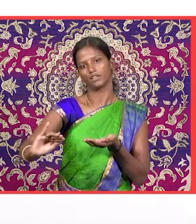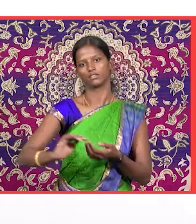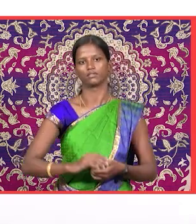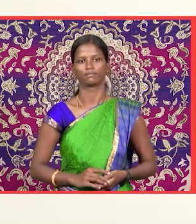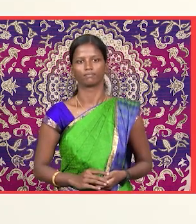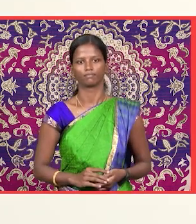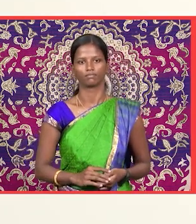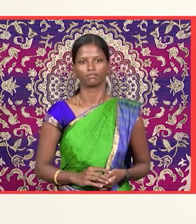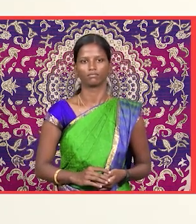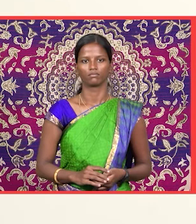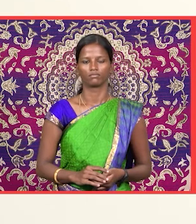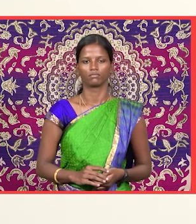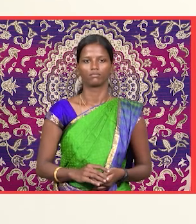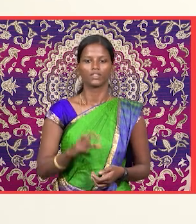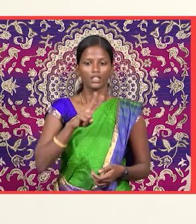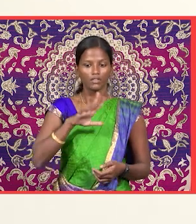குறைச்சிருக்காங்க. அப்போ